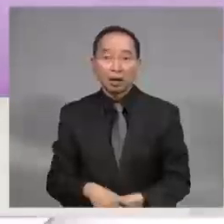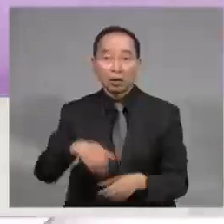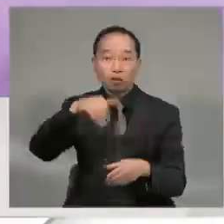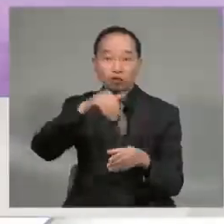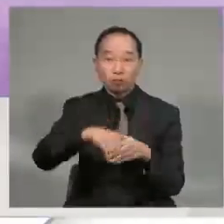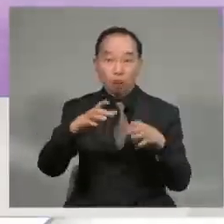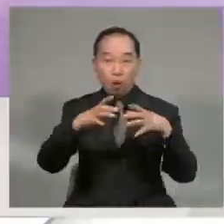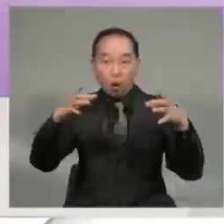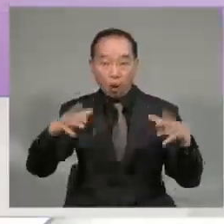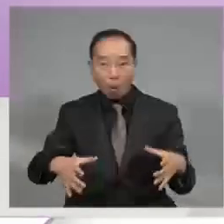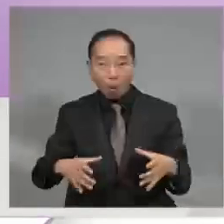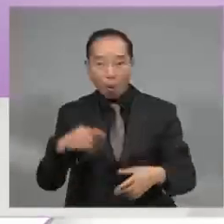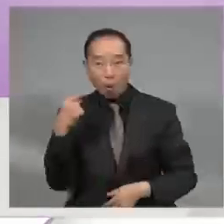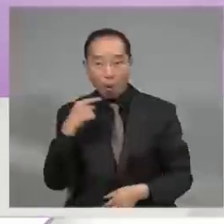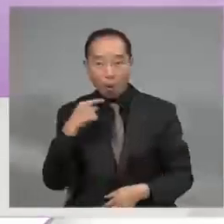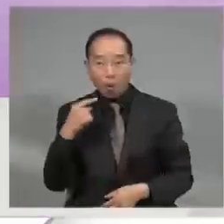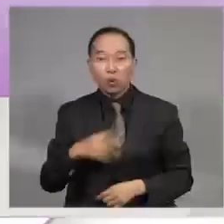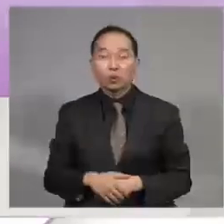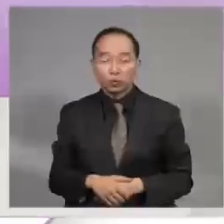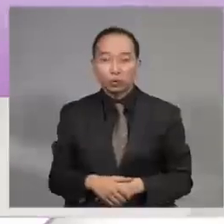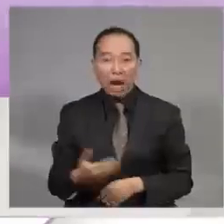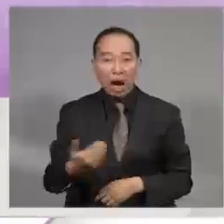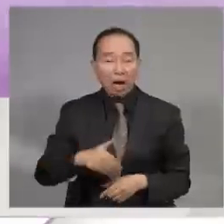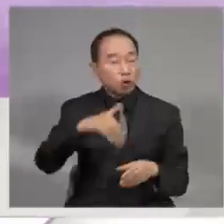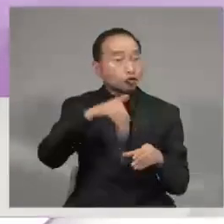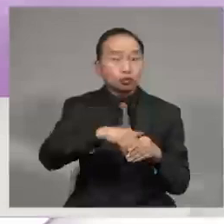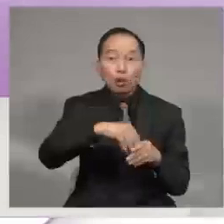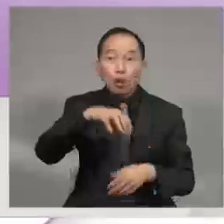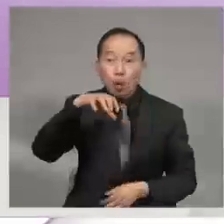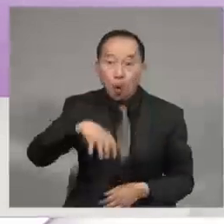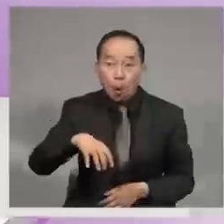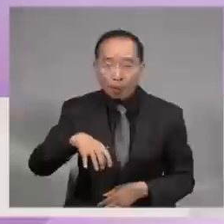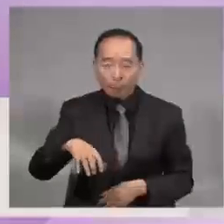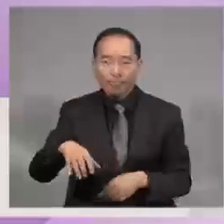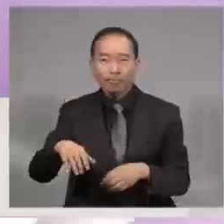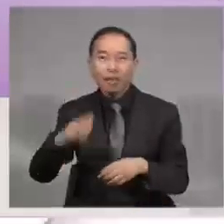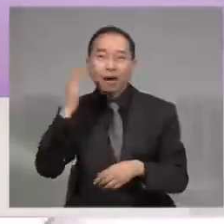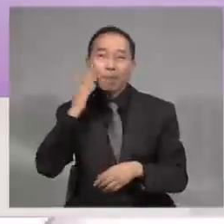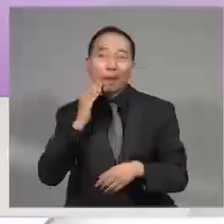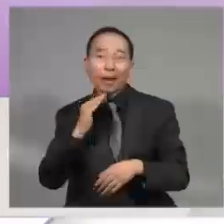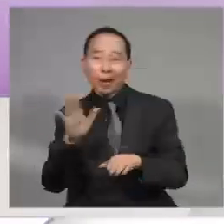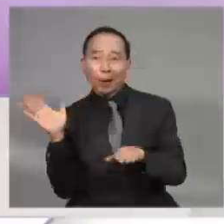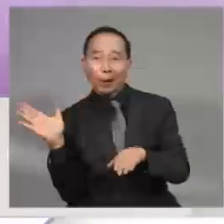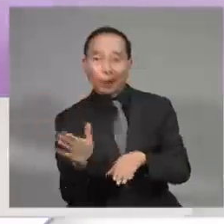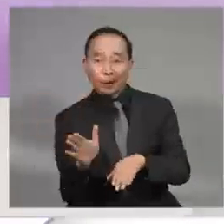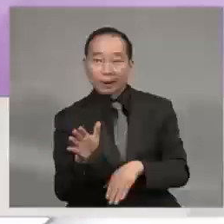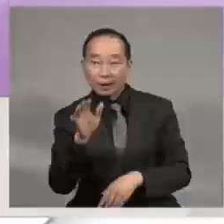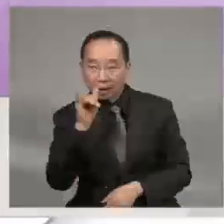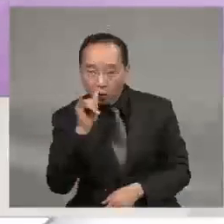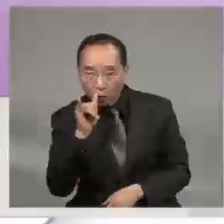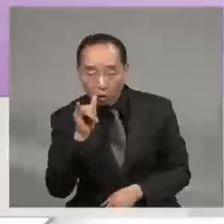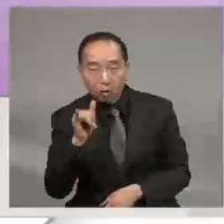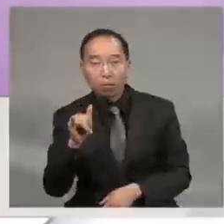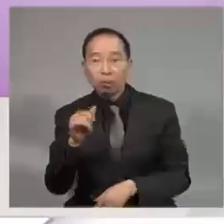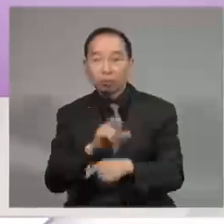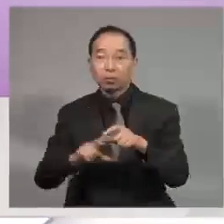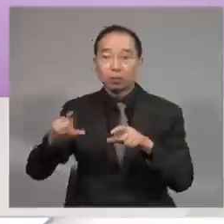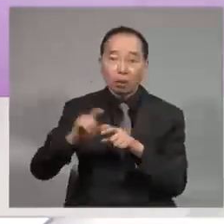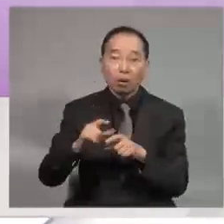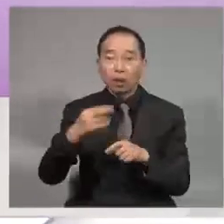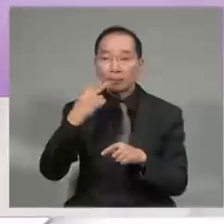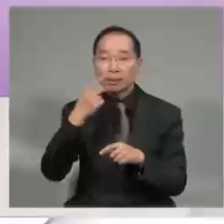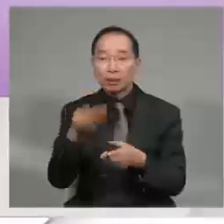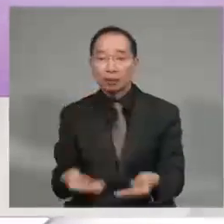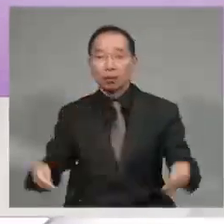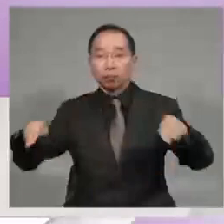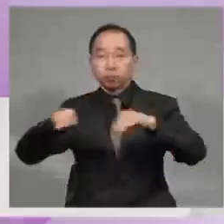관리가 되는 것 같은데 아까 이 투표소에 봉인지를 붙였고요. 네, 그리고 또 비닐로까지 이렇게 덮었잖아요.